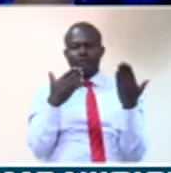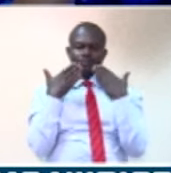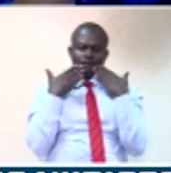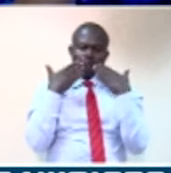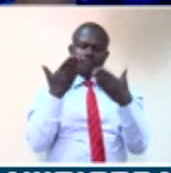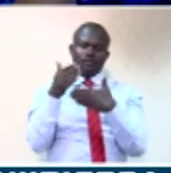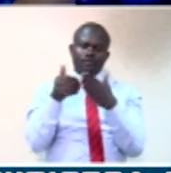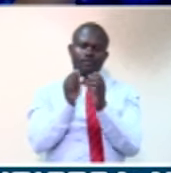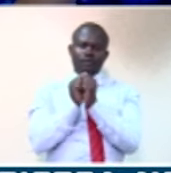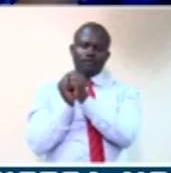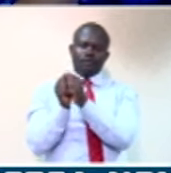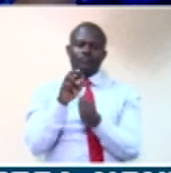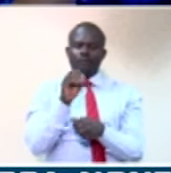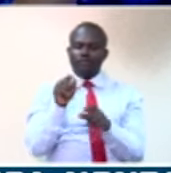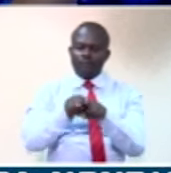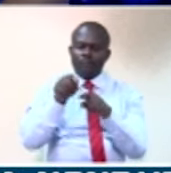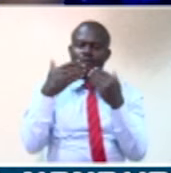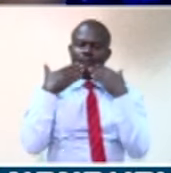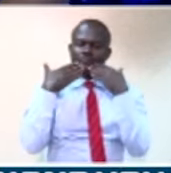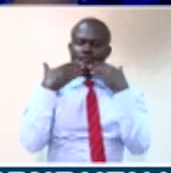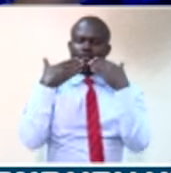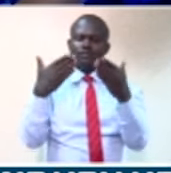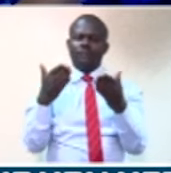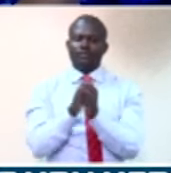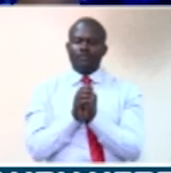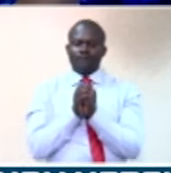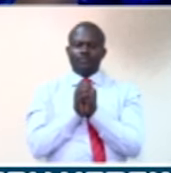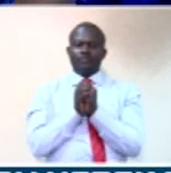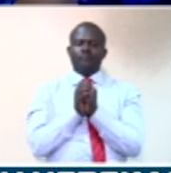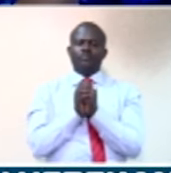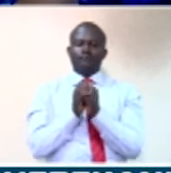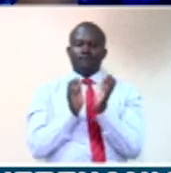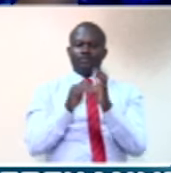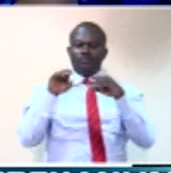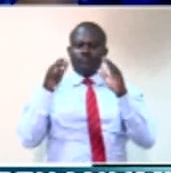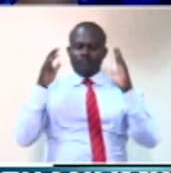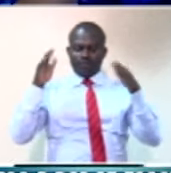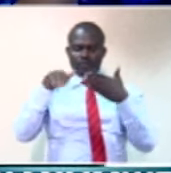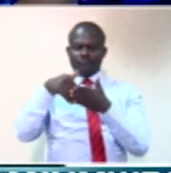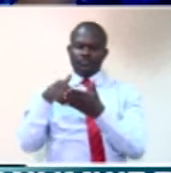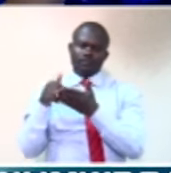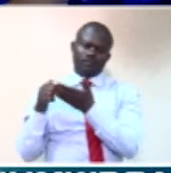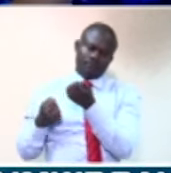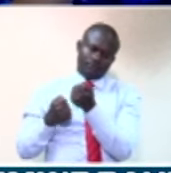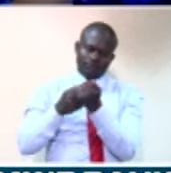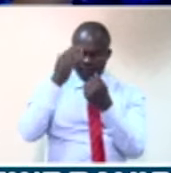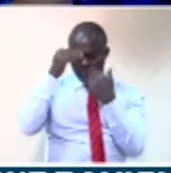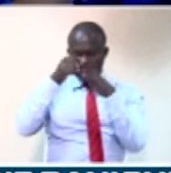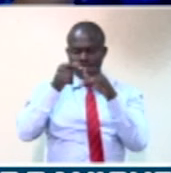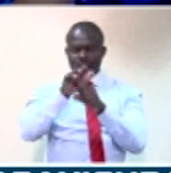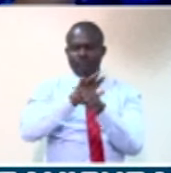Katubashimire mwese twabanye Gloria Mukamono, nawe mushimire. Mushimire Paul. Yego, tushimire rero n'itsinda rigari ryadufashe